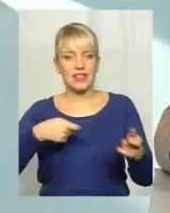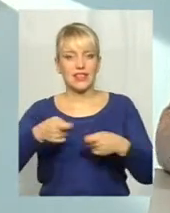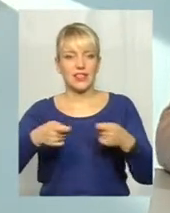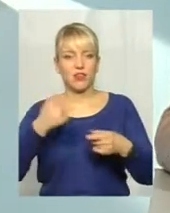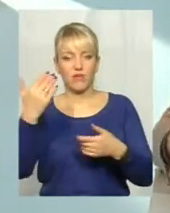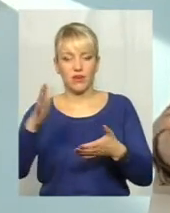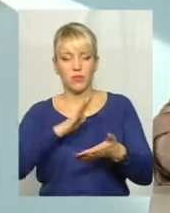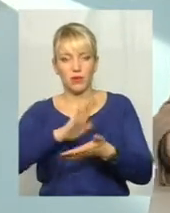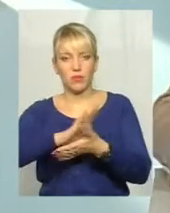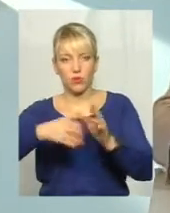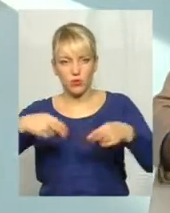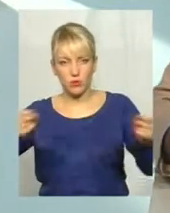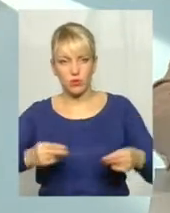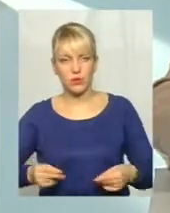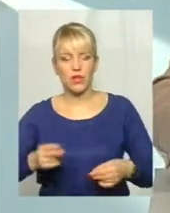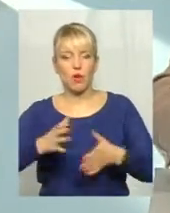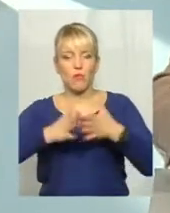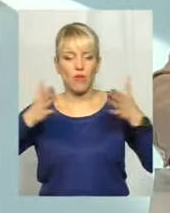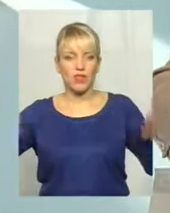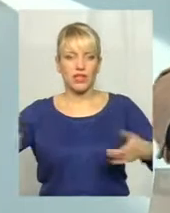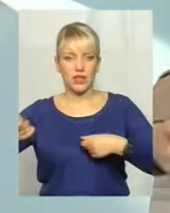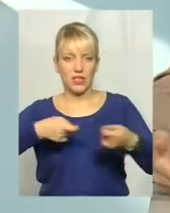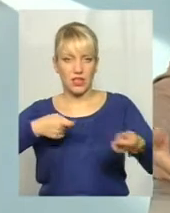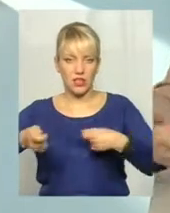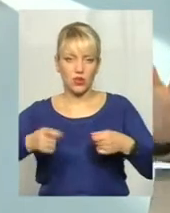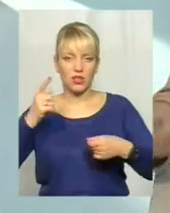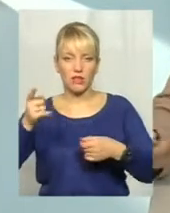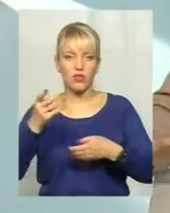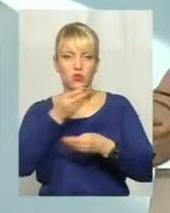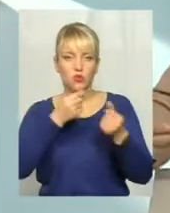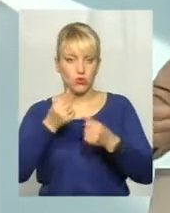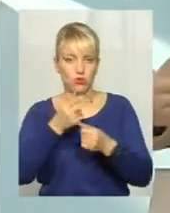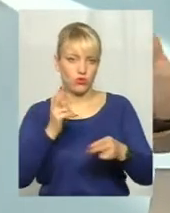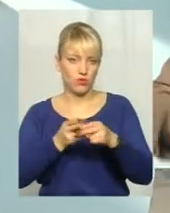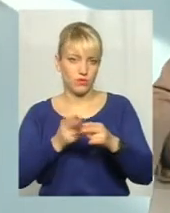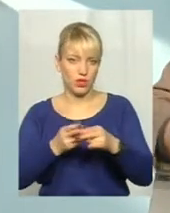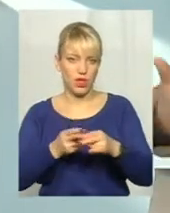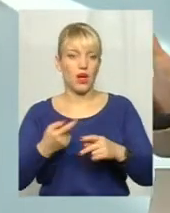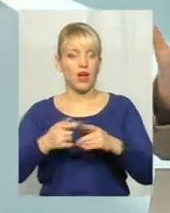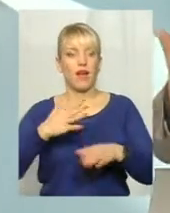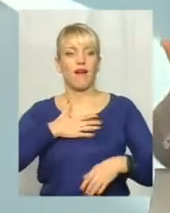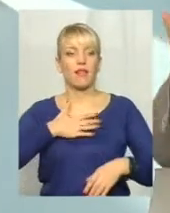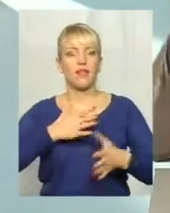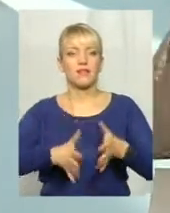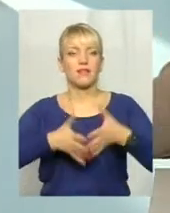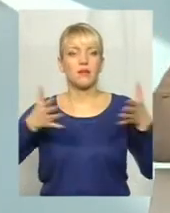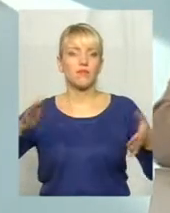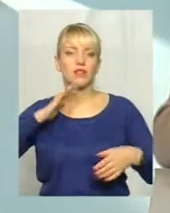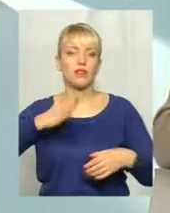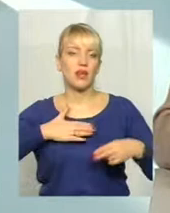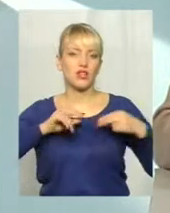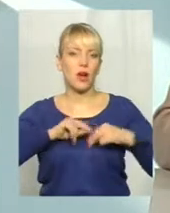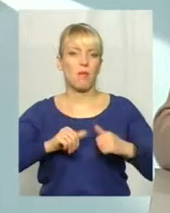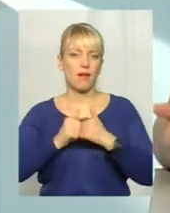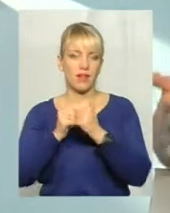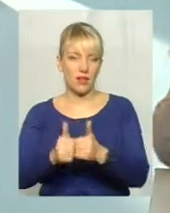ринок, таким чином ви вже створюєте штучні обмеження для відкритого ринку. От Канада – один з найбільших наших партнерів, ну, яка здійснює підтримку